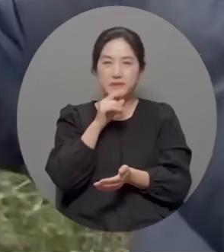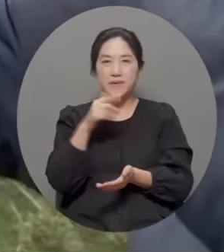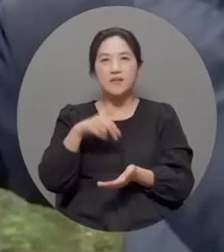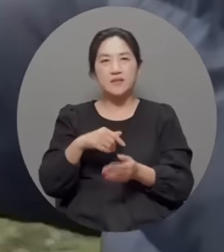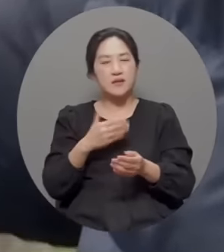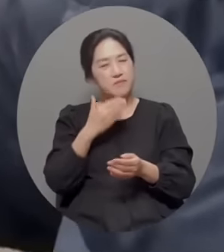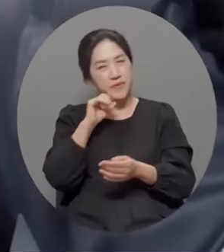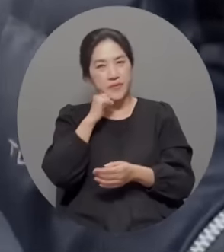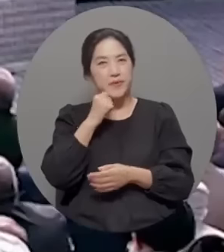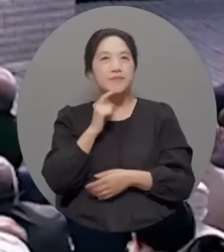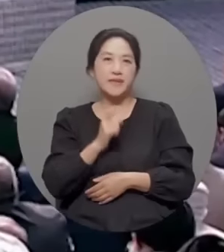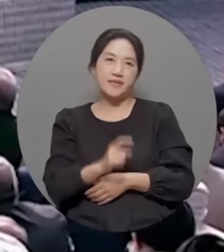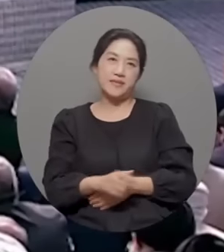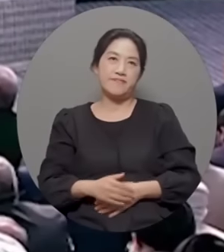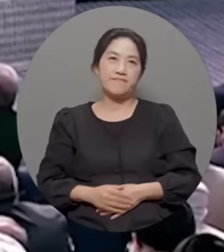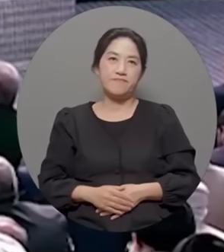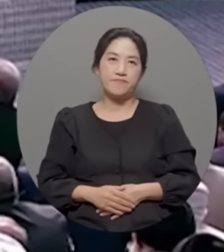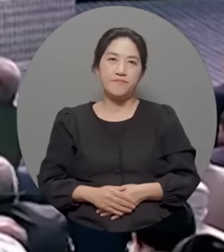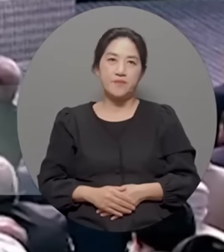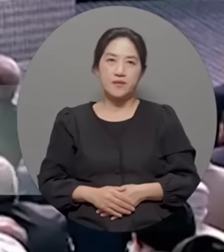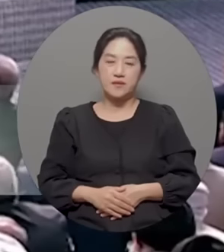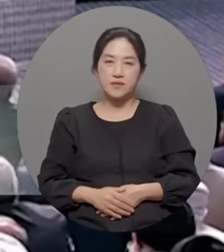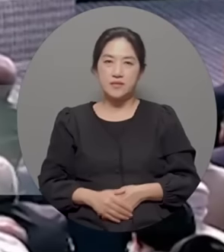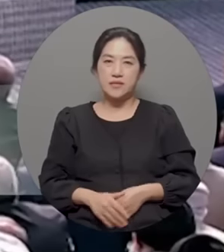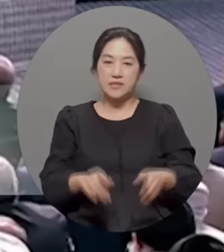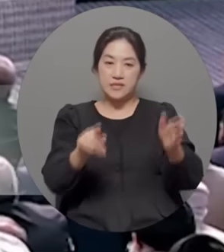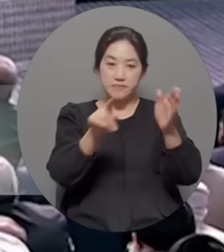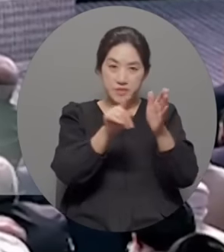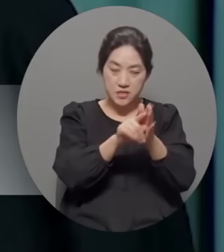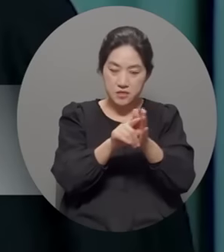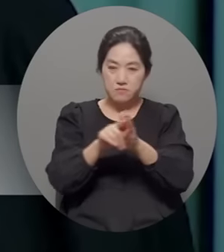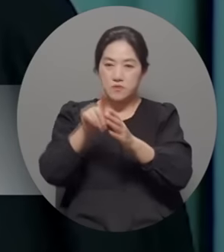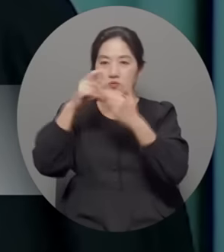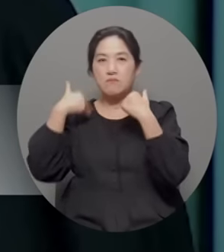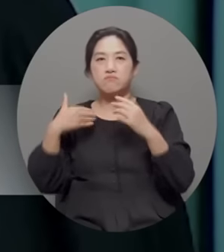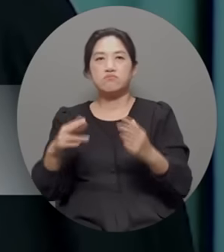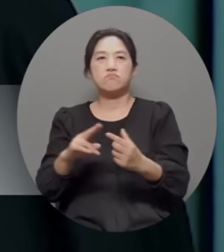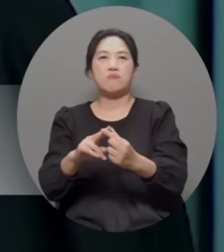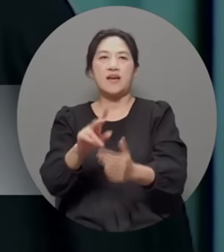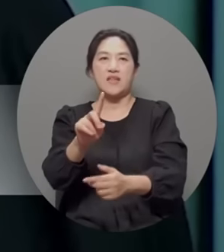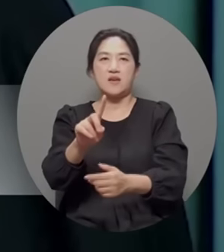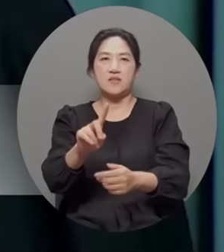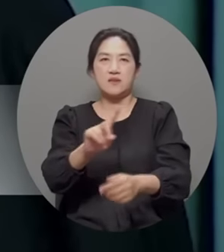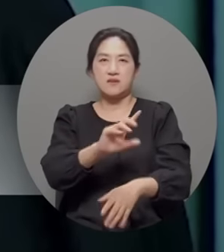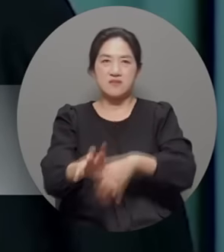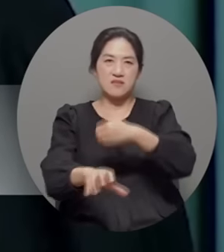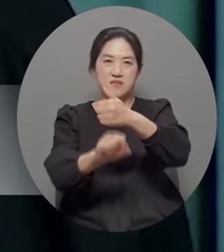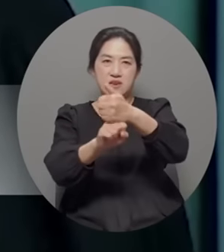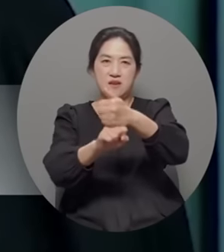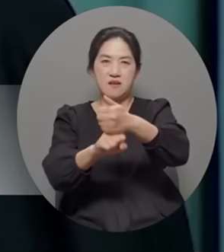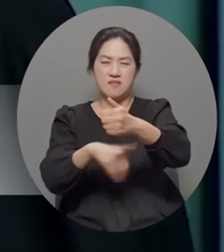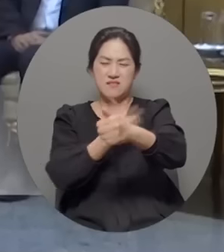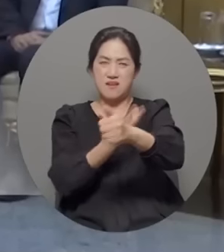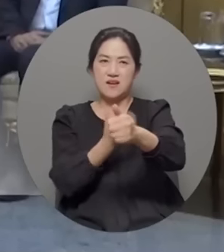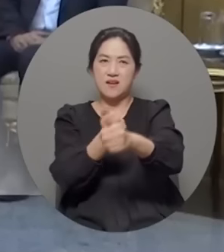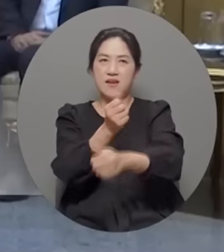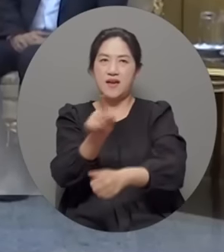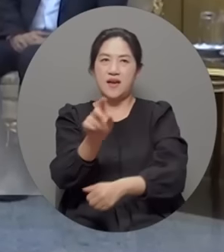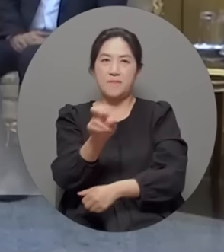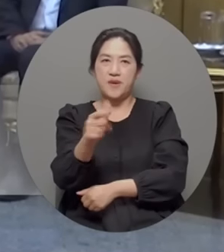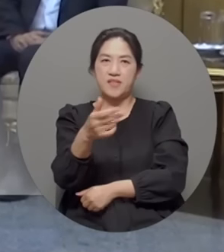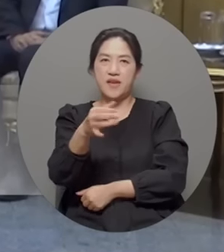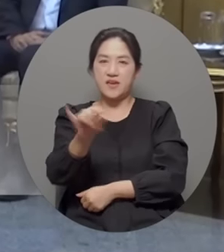있습니다. 신정일치 체제인 이란에선 권력은 최고 지도자인 하메네이에게 집중돼 있고